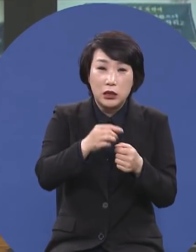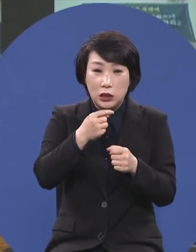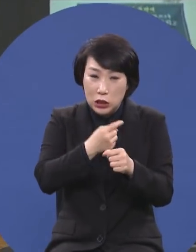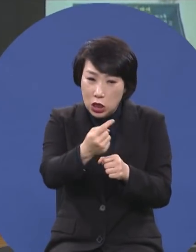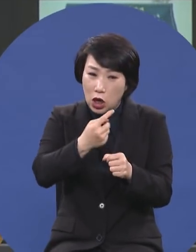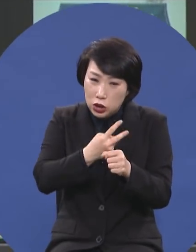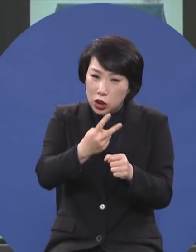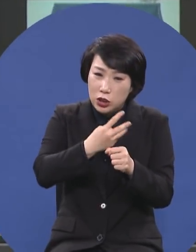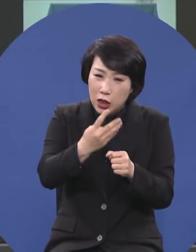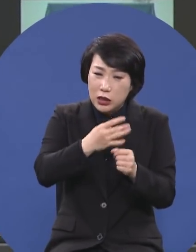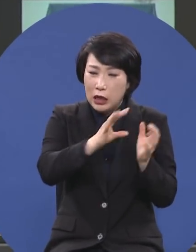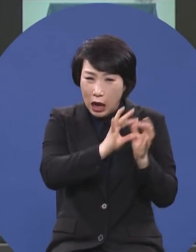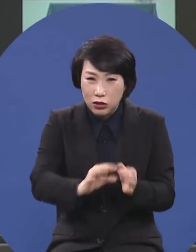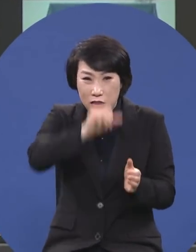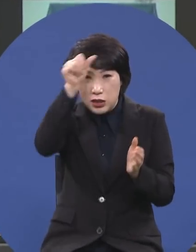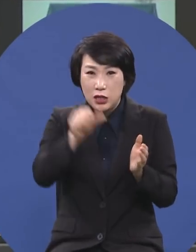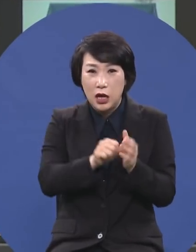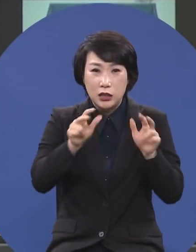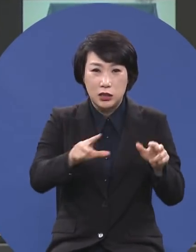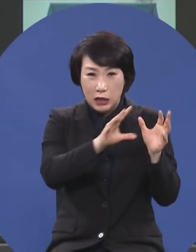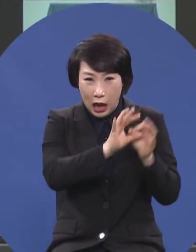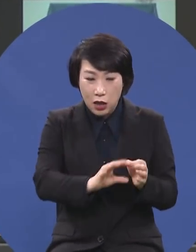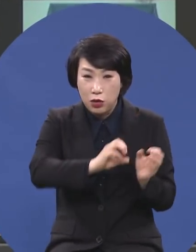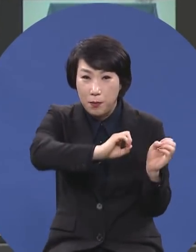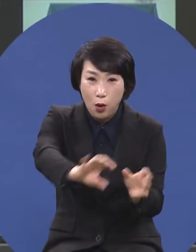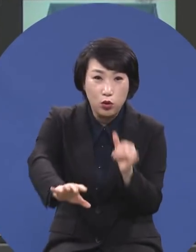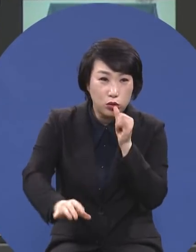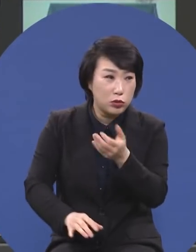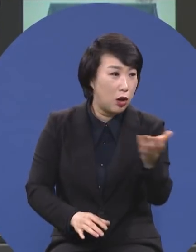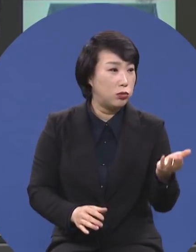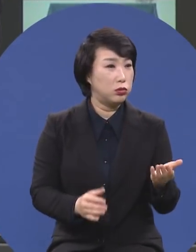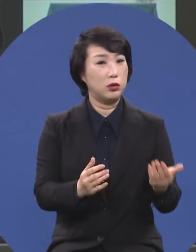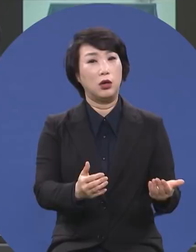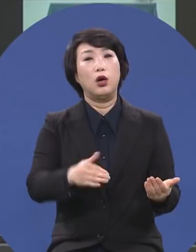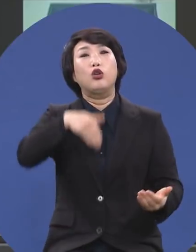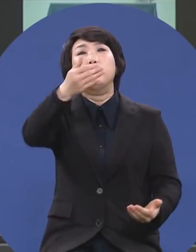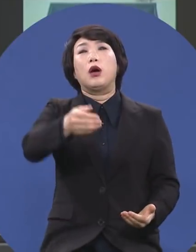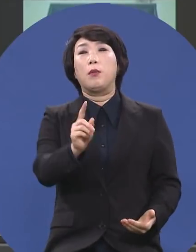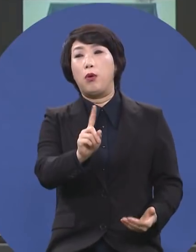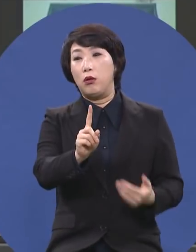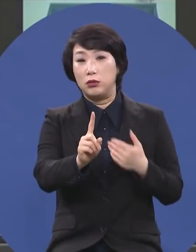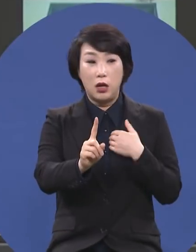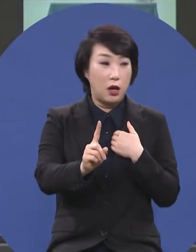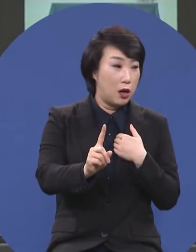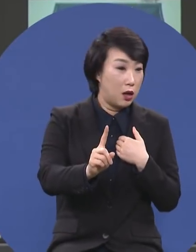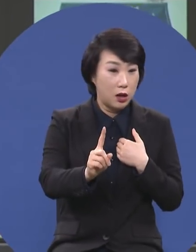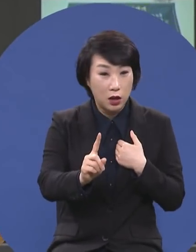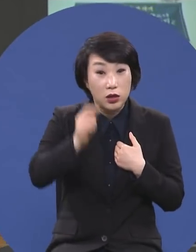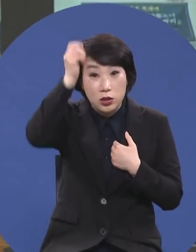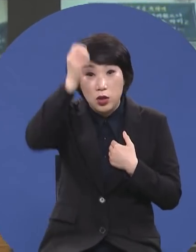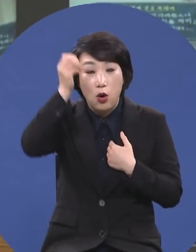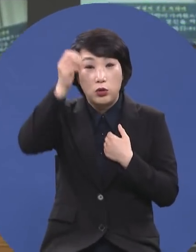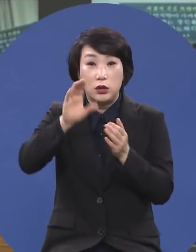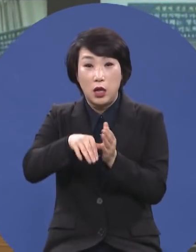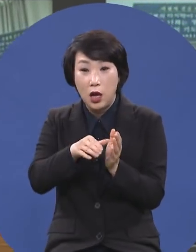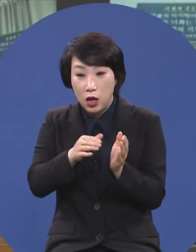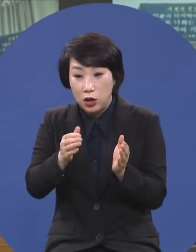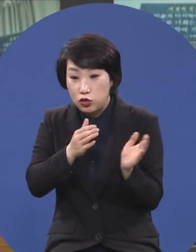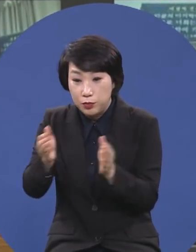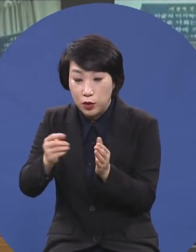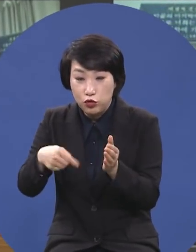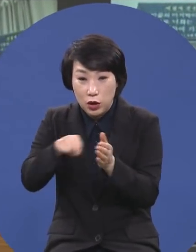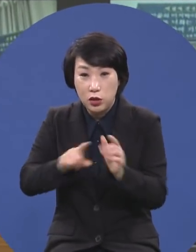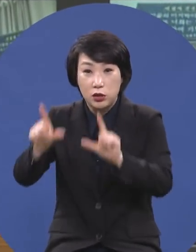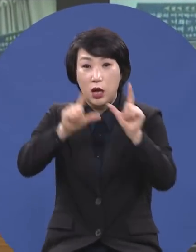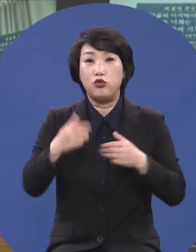2년 내 인생을 다 지금 낭비해서 방탕해서 내버린 다음 당신이 영혼을 위해 살 육신의 때가